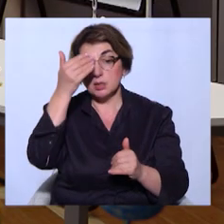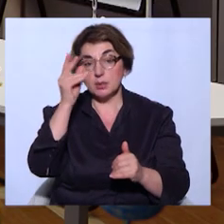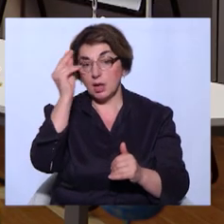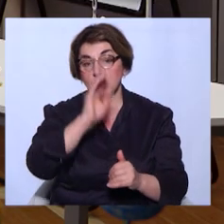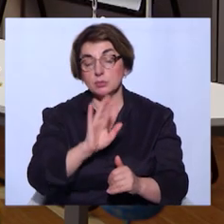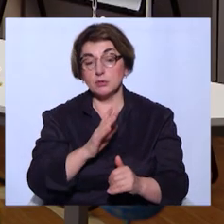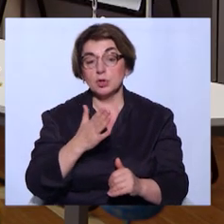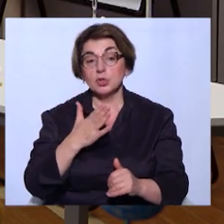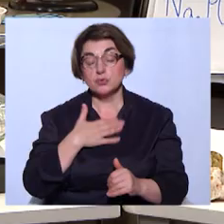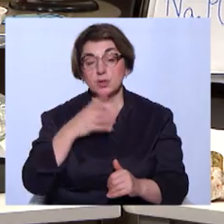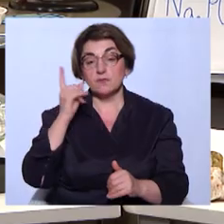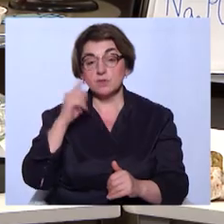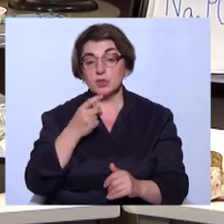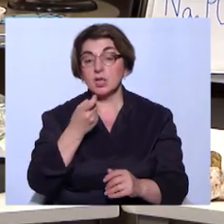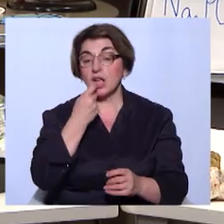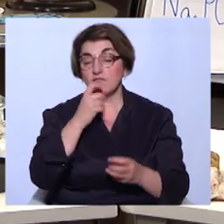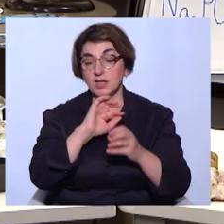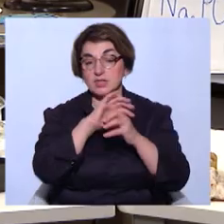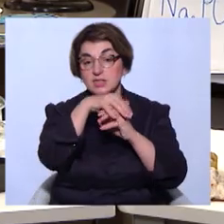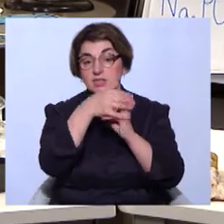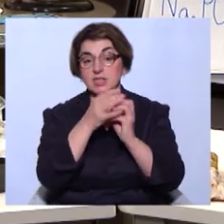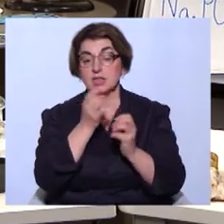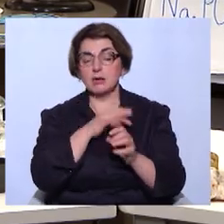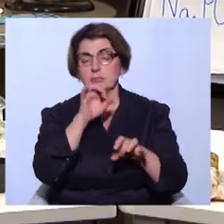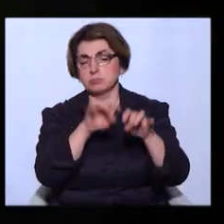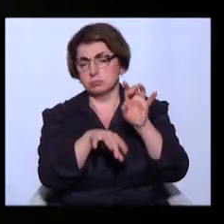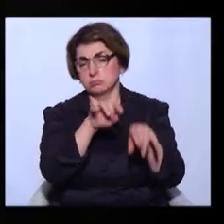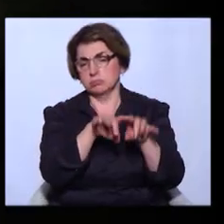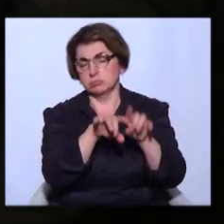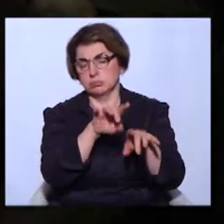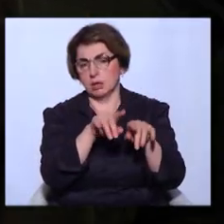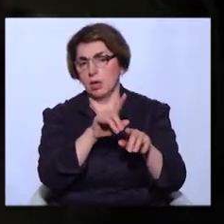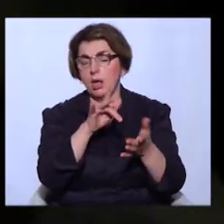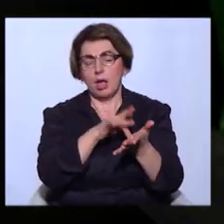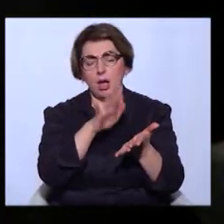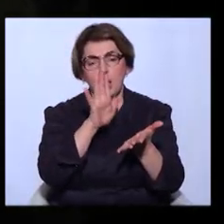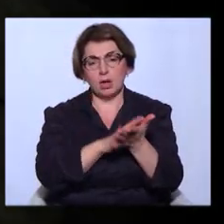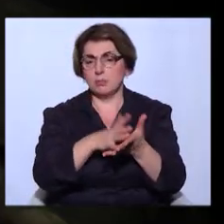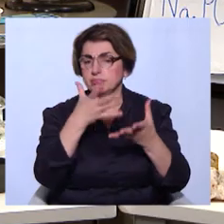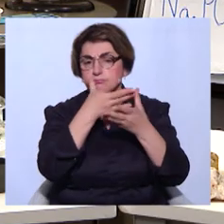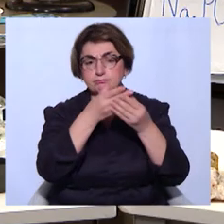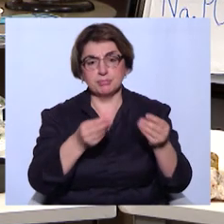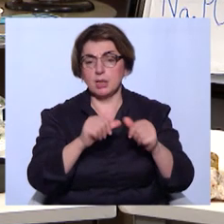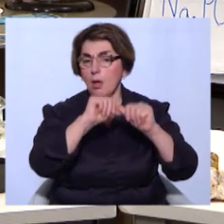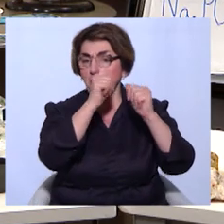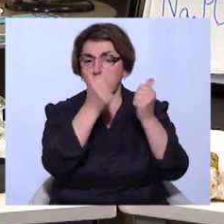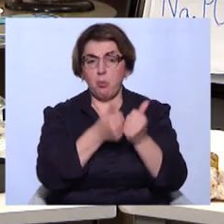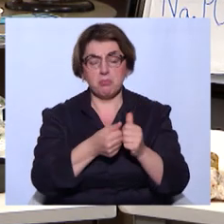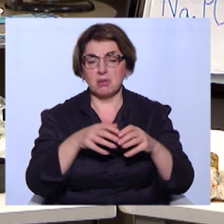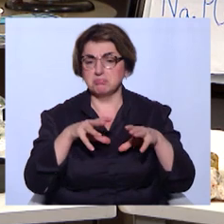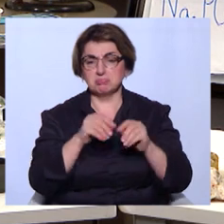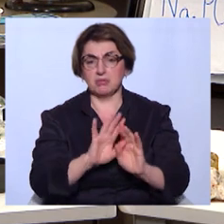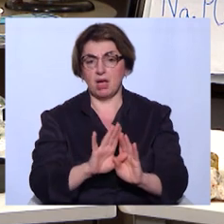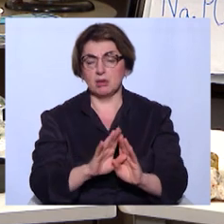ჩვენ ვიცით, რომ კვერცხის ნაჭუჭი, რაც არ უნდა ვადუღოთ მდუღარე წყალში, არაფრით არ გაიხსნება, არც ფორმას დაკარგავს, მაგრამ ნახოთ